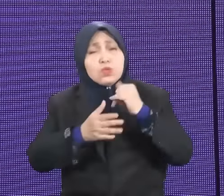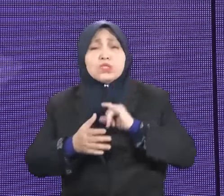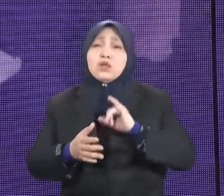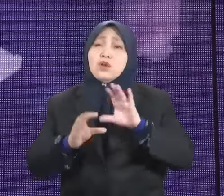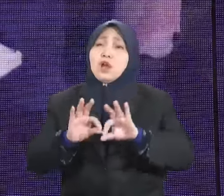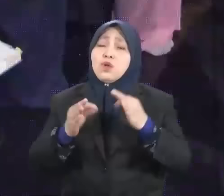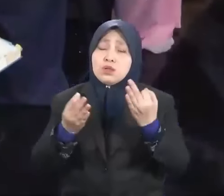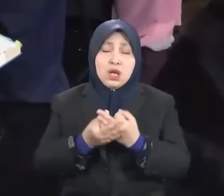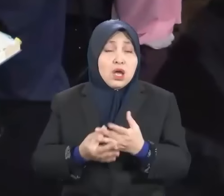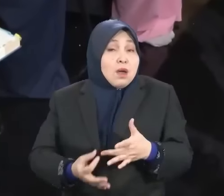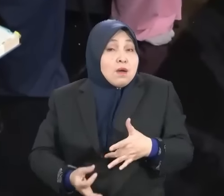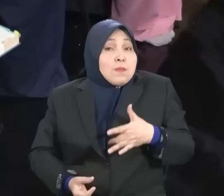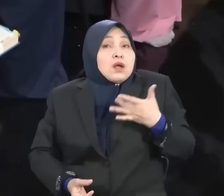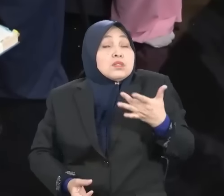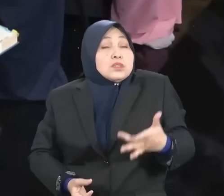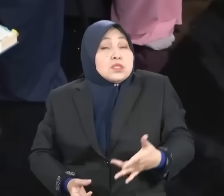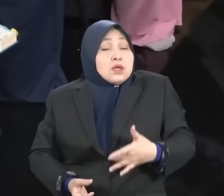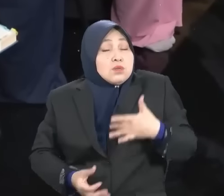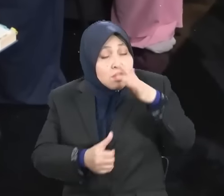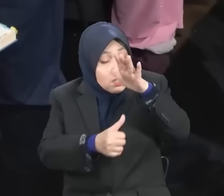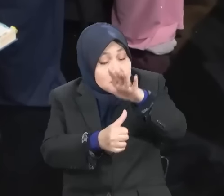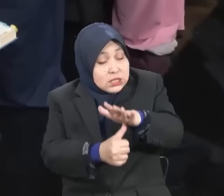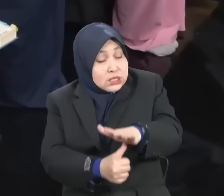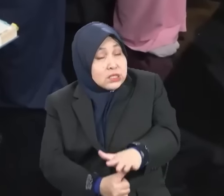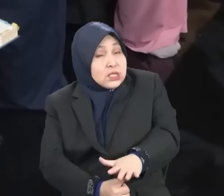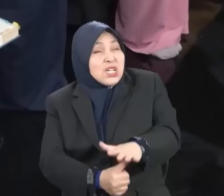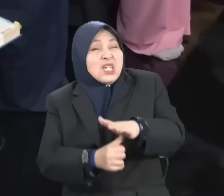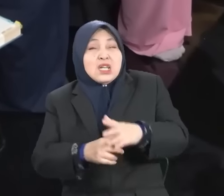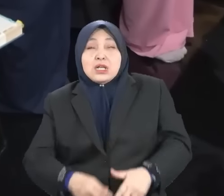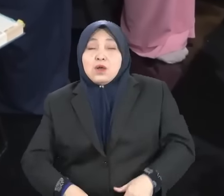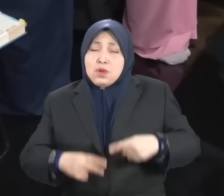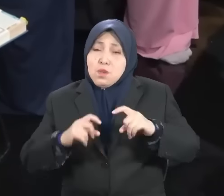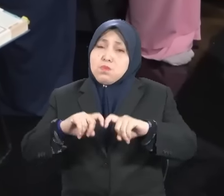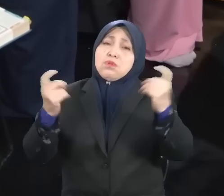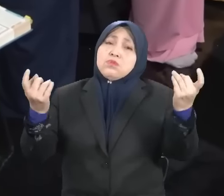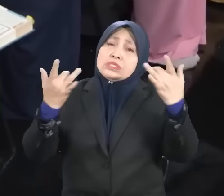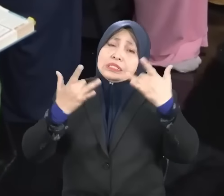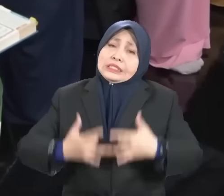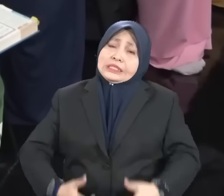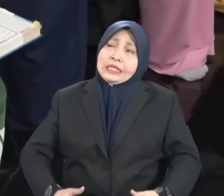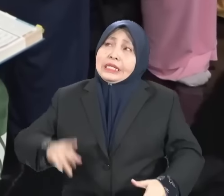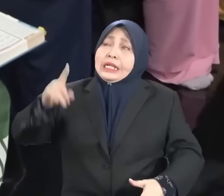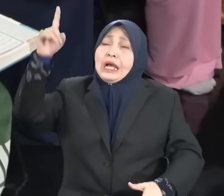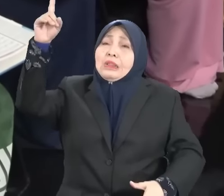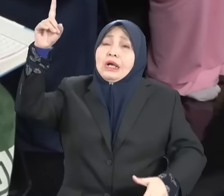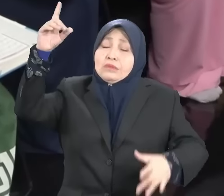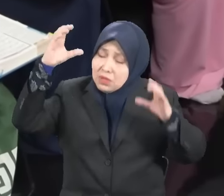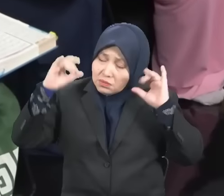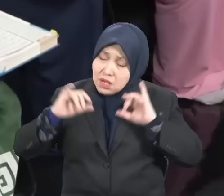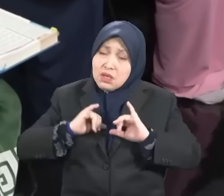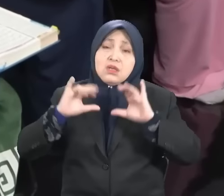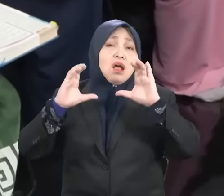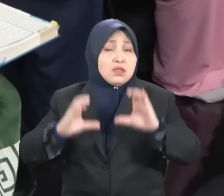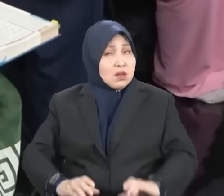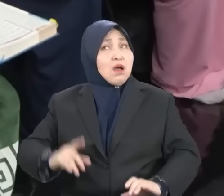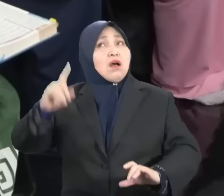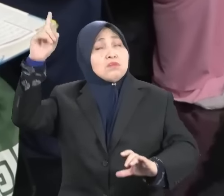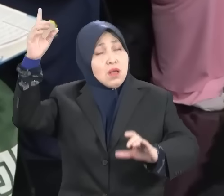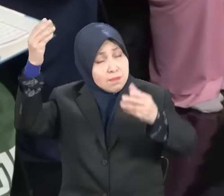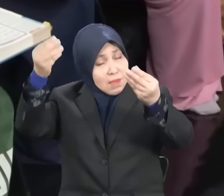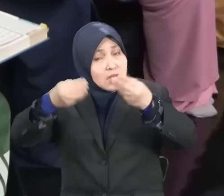rasa itu rasa stress dalam hidup yang menyebabkan rasa putus asa DPD Allah ya dia yakin Allah bagi kehidupan tapi